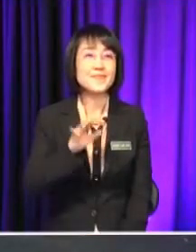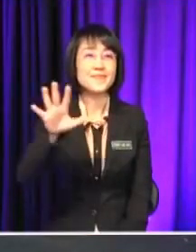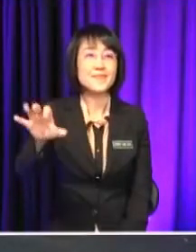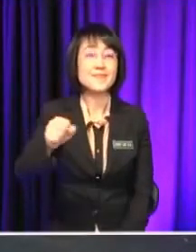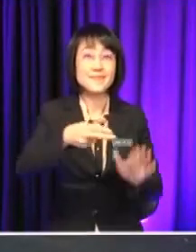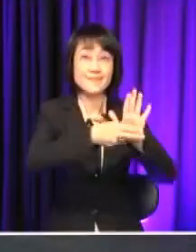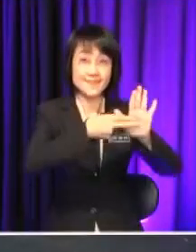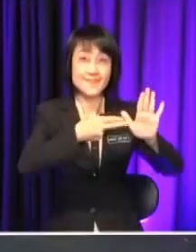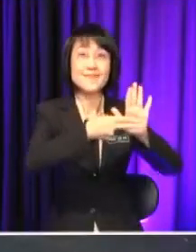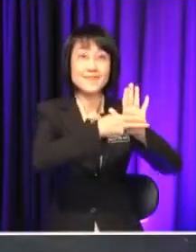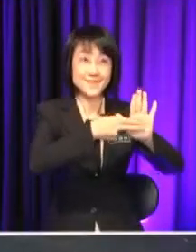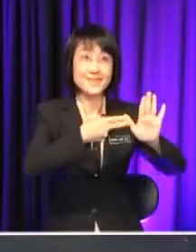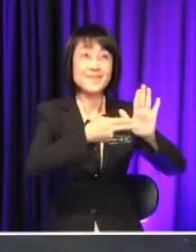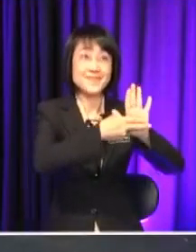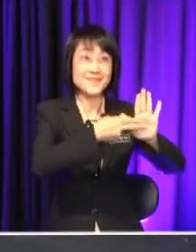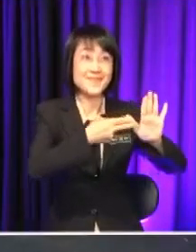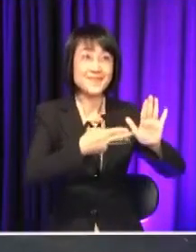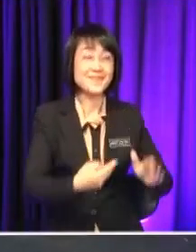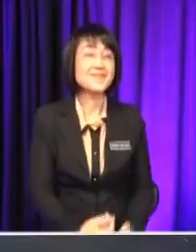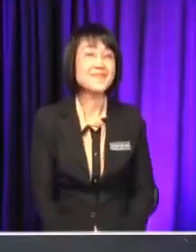label-label label-label